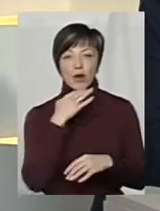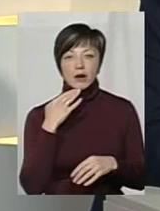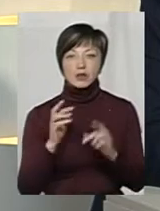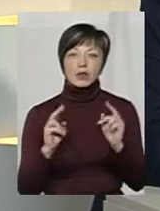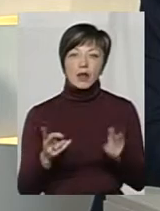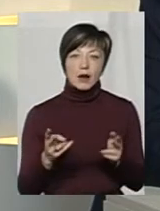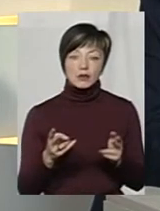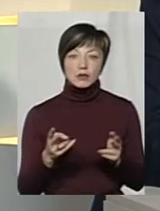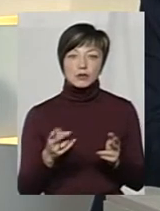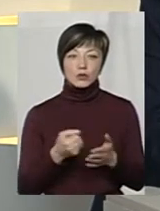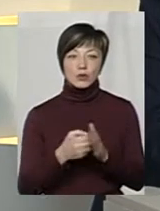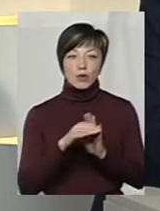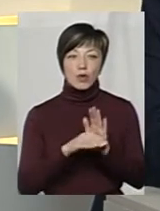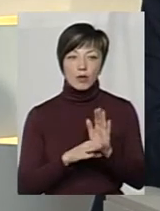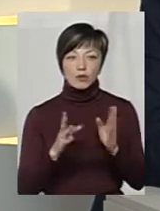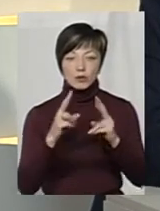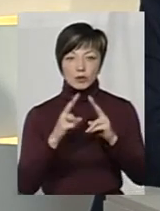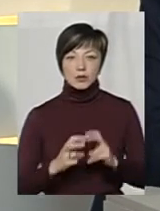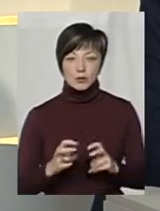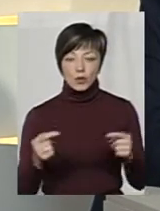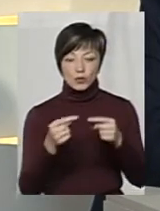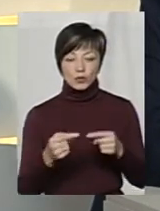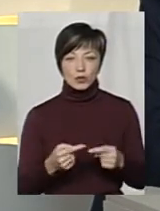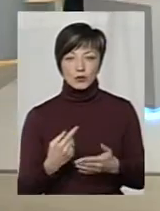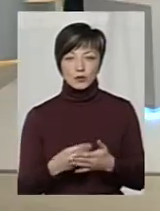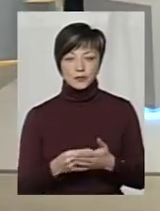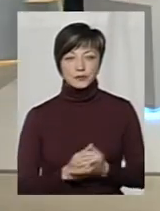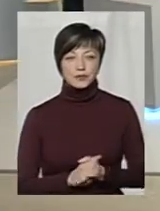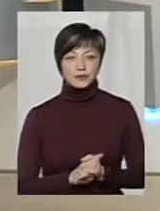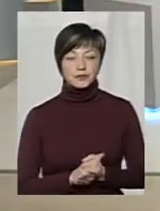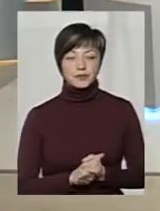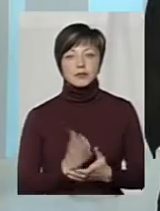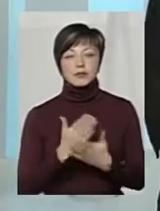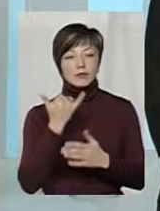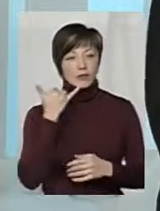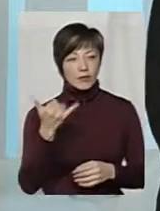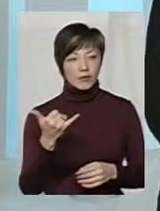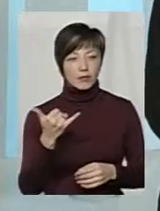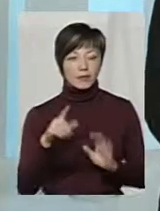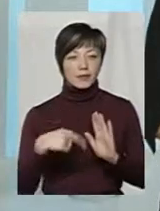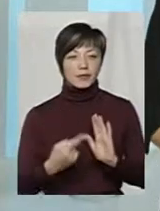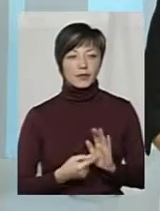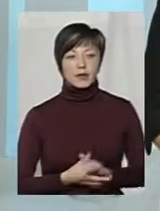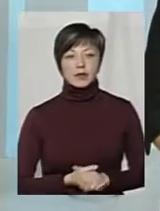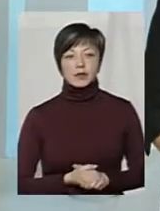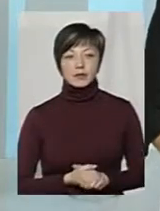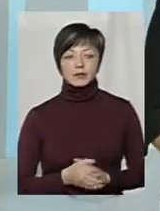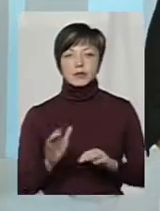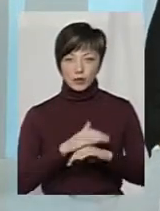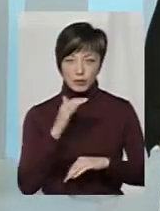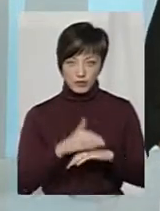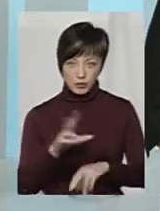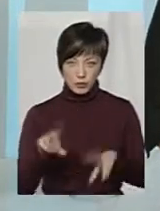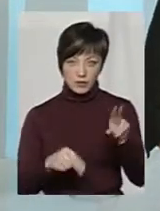Наскільки дійдемо до програм, будемо розглядати при уточненні бюджету. Дякую вам. І маємо телефонний дзвінок. Добрий